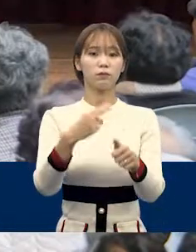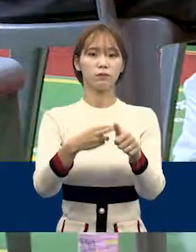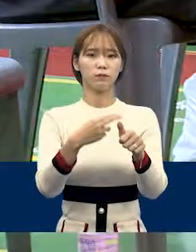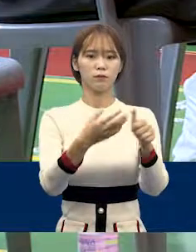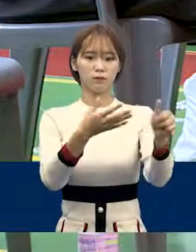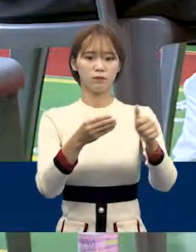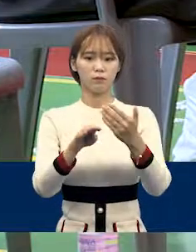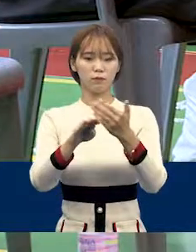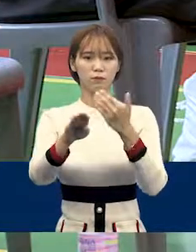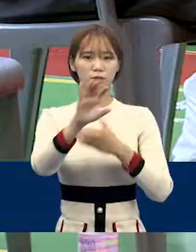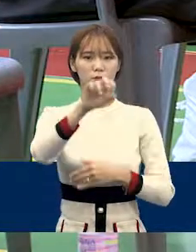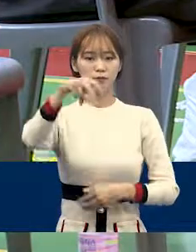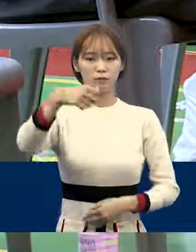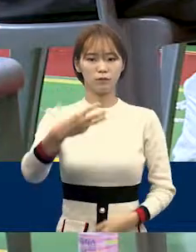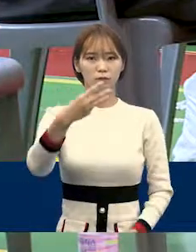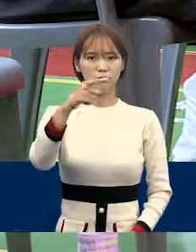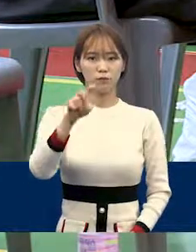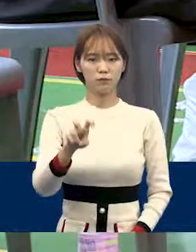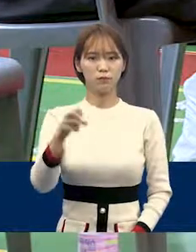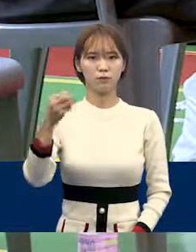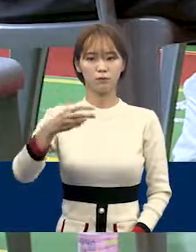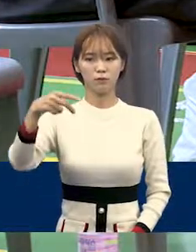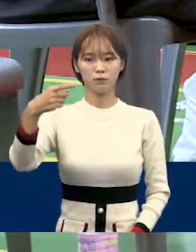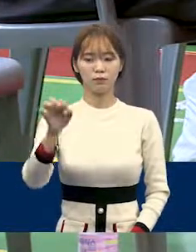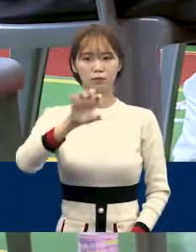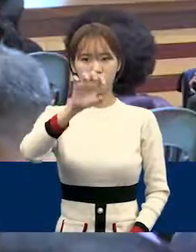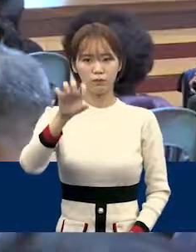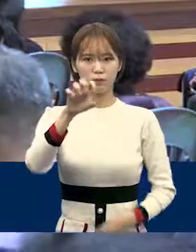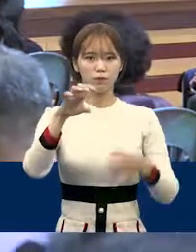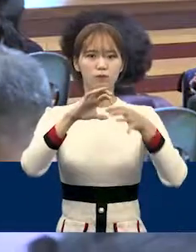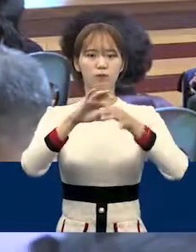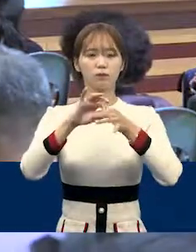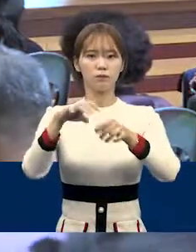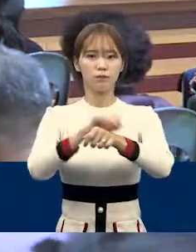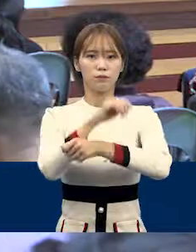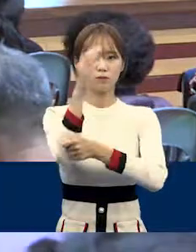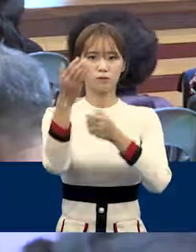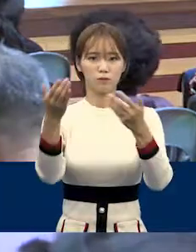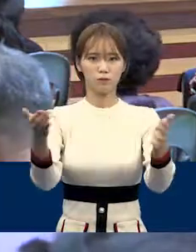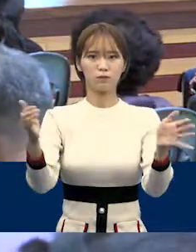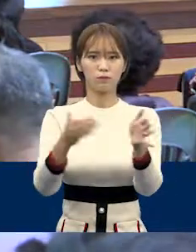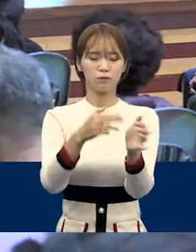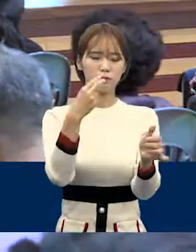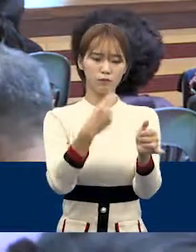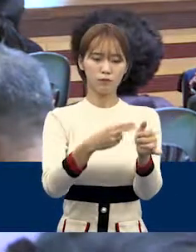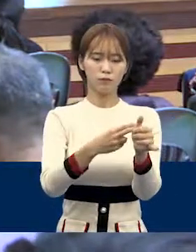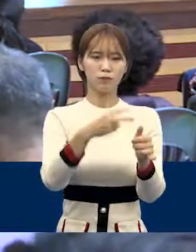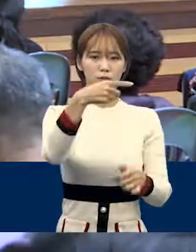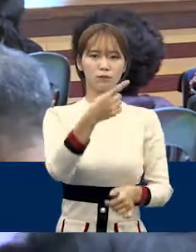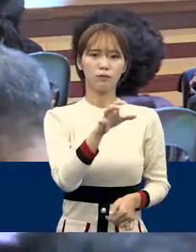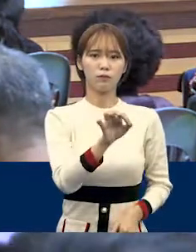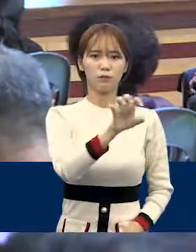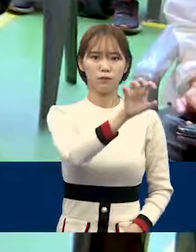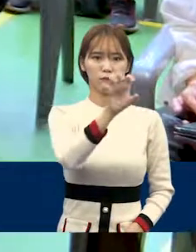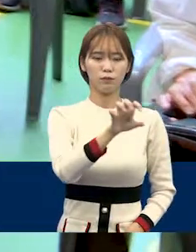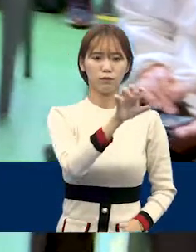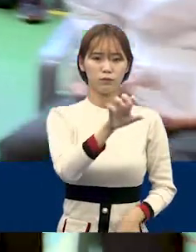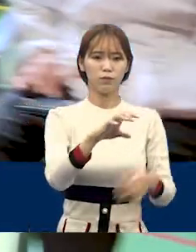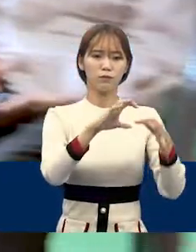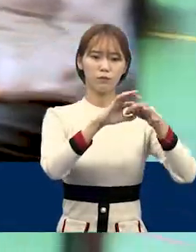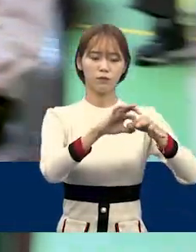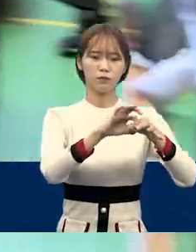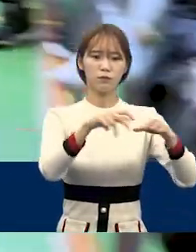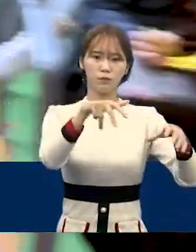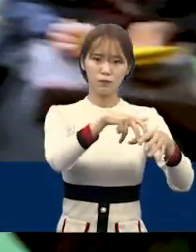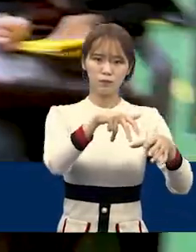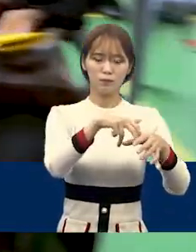문명 을 주제로 강의가 진행되었습니다 강사로 나선 이원복 교수는 동유럽 의 역사와 종교 그리고 이슬람